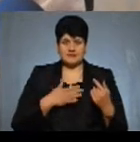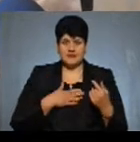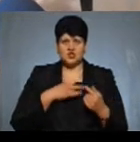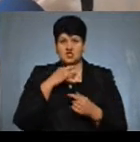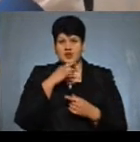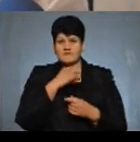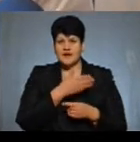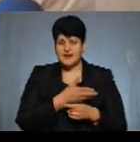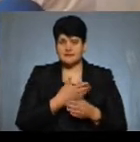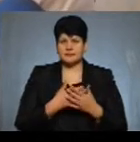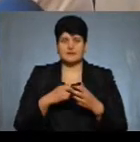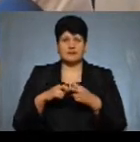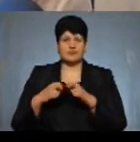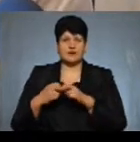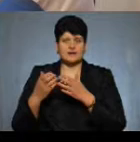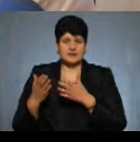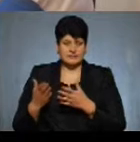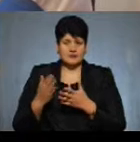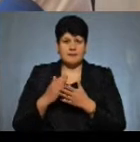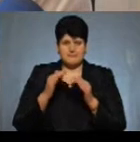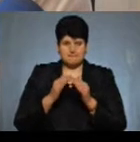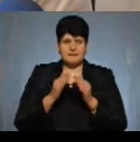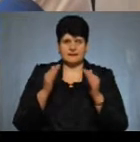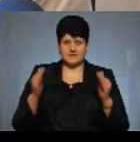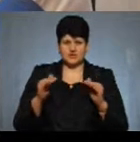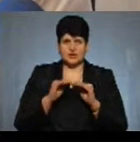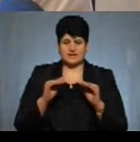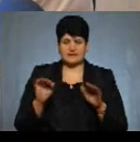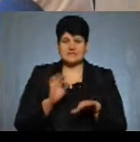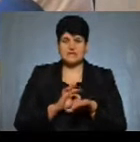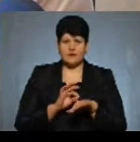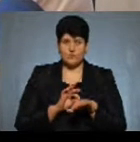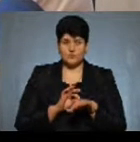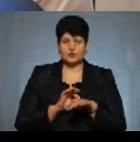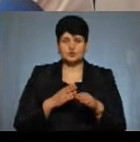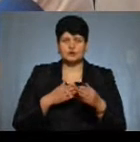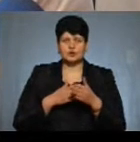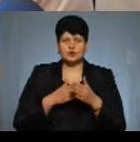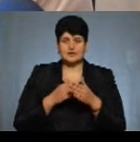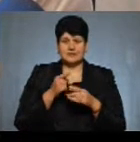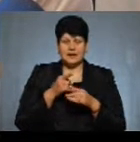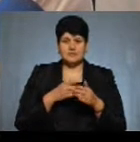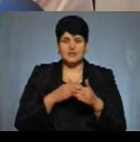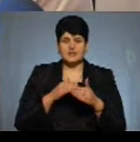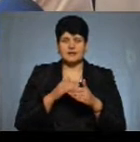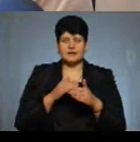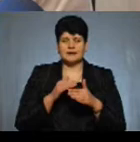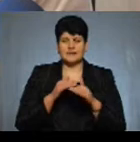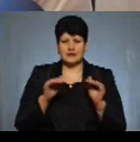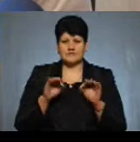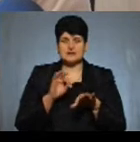наші, Чернівецька і особливо Івано-Франківська, мають підвищений рівень захворюваності. До підпорогу там рівні